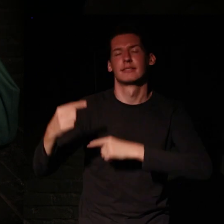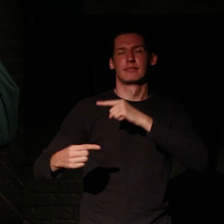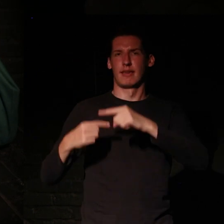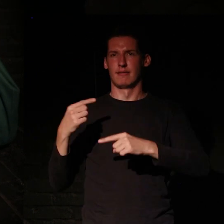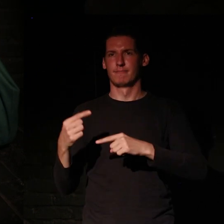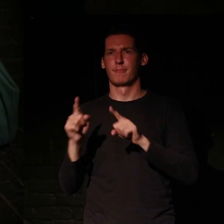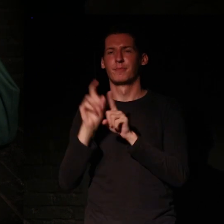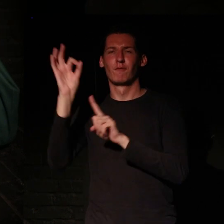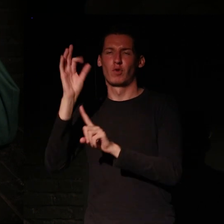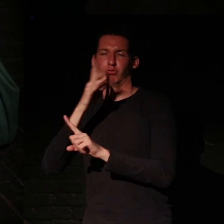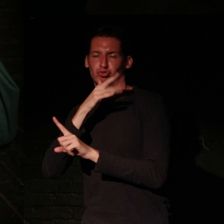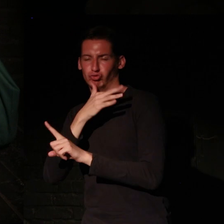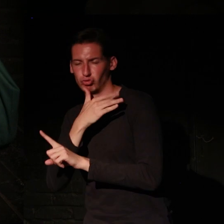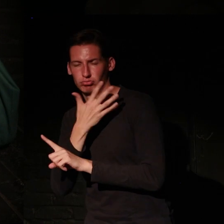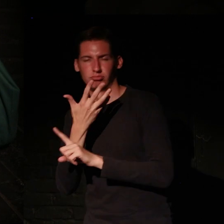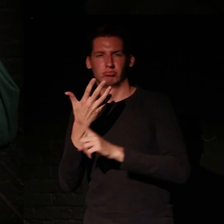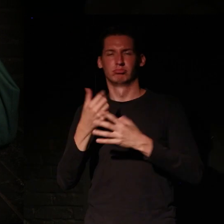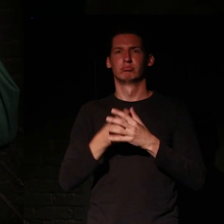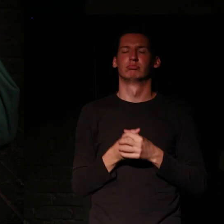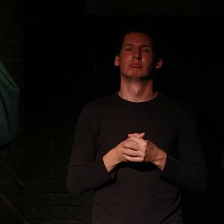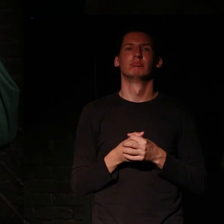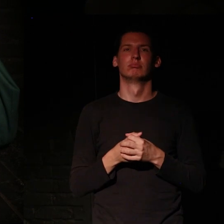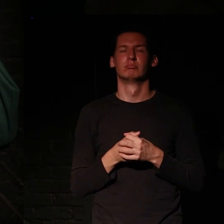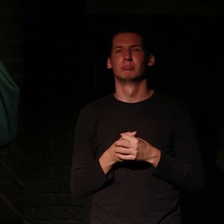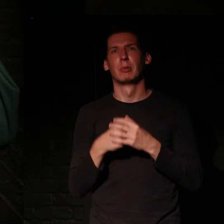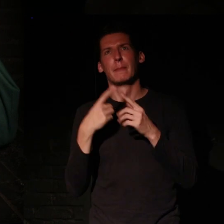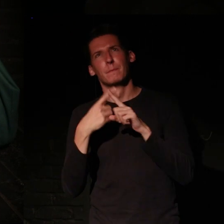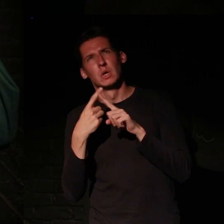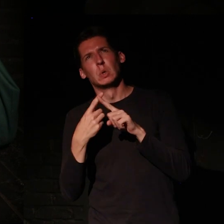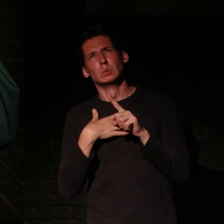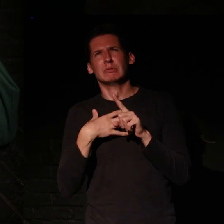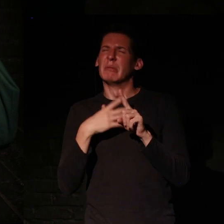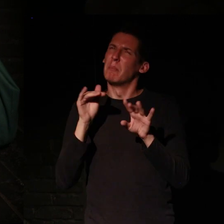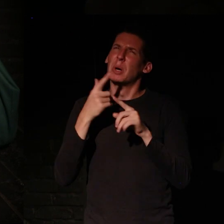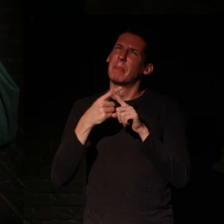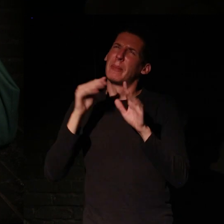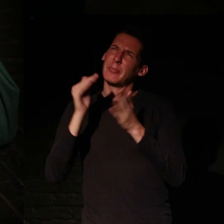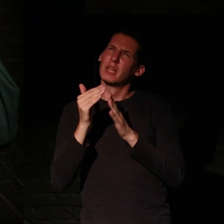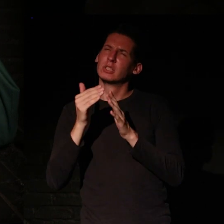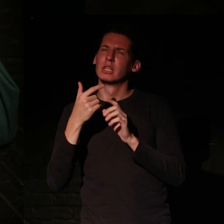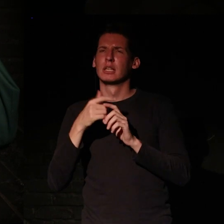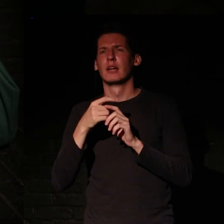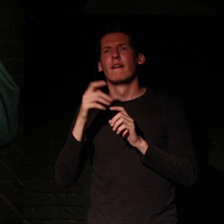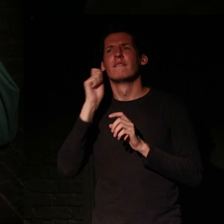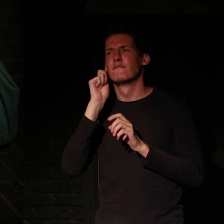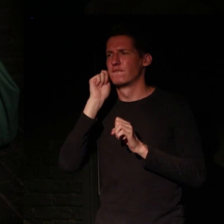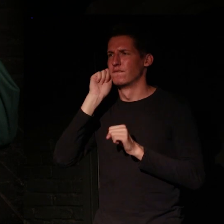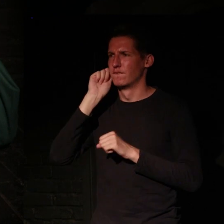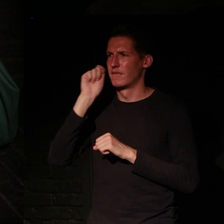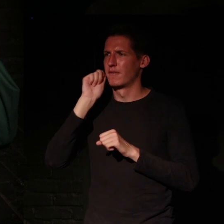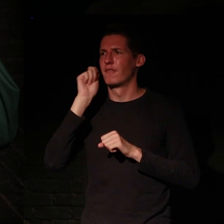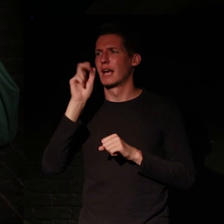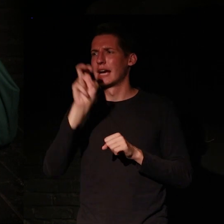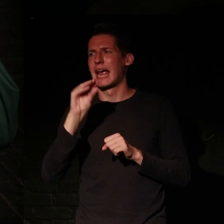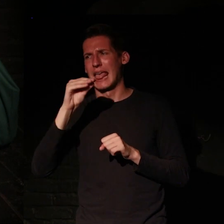tradycji żydowskiej, tradycji może mniej nawet tradycji helenistycznej, to jest to